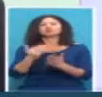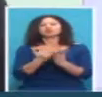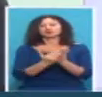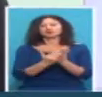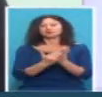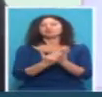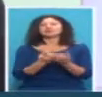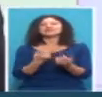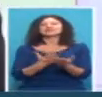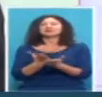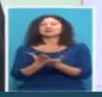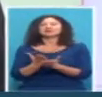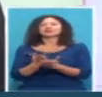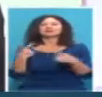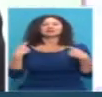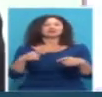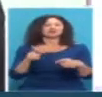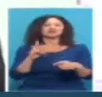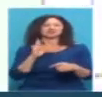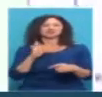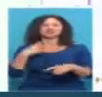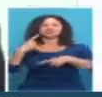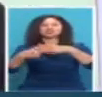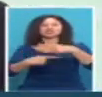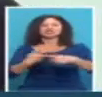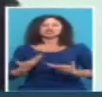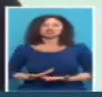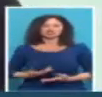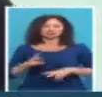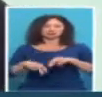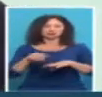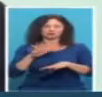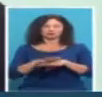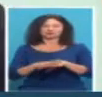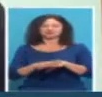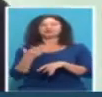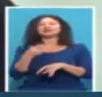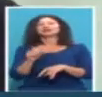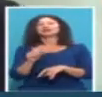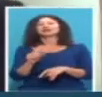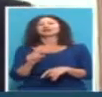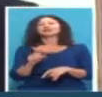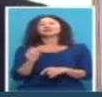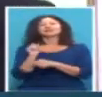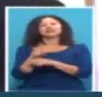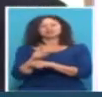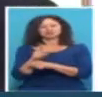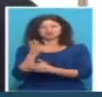несколько направлений. Одно из них – это реализация жилья через «Батерек Девелопмент», где «Батерек Девелопмент» является